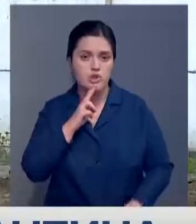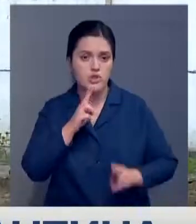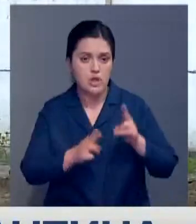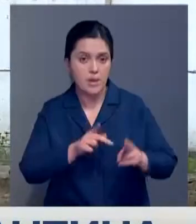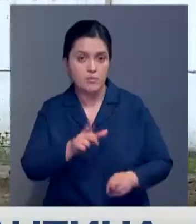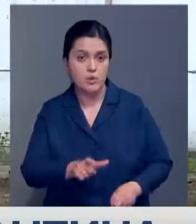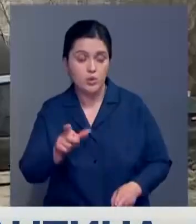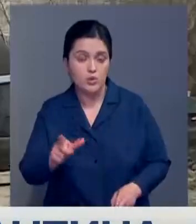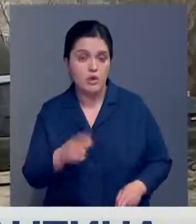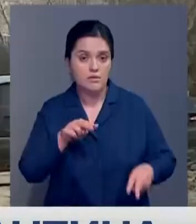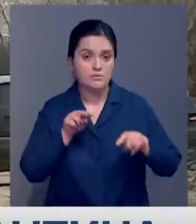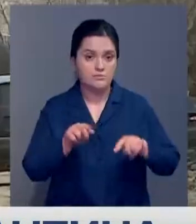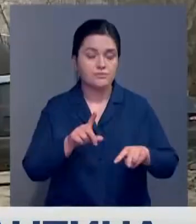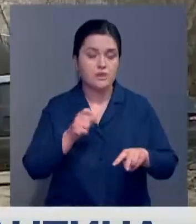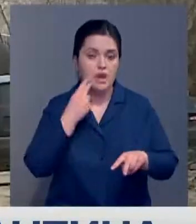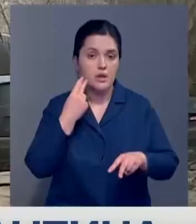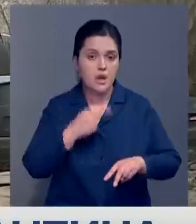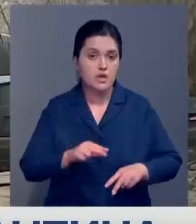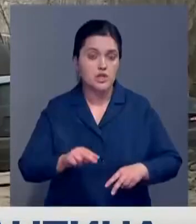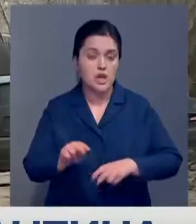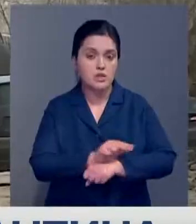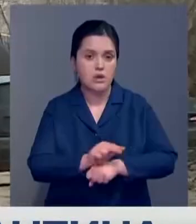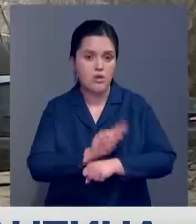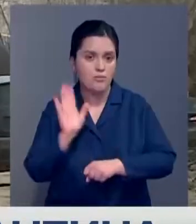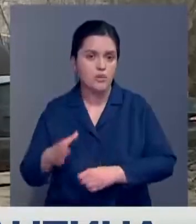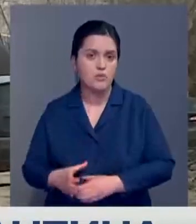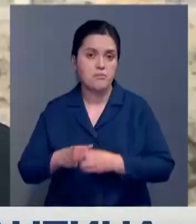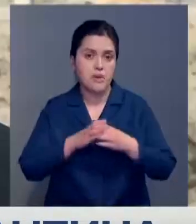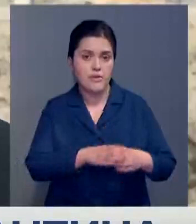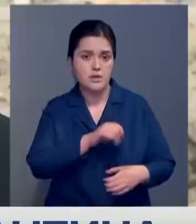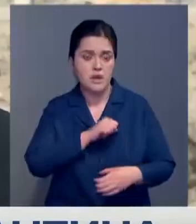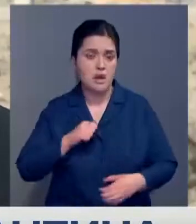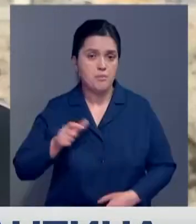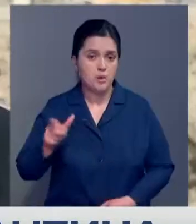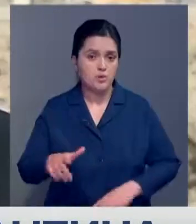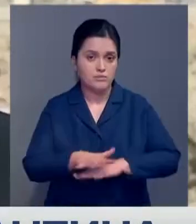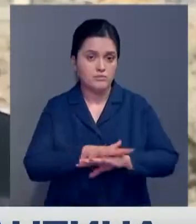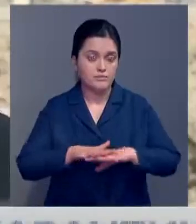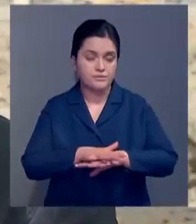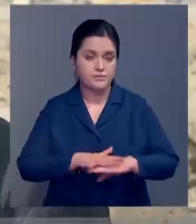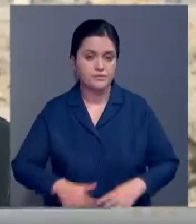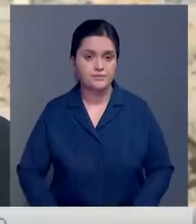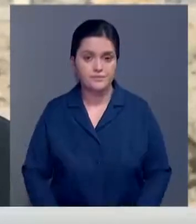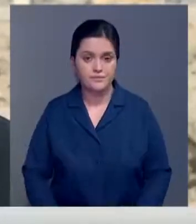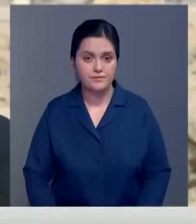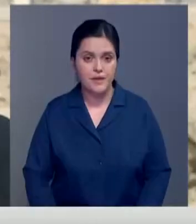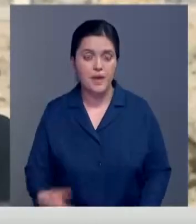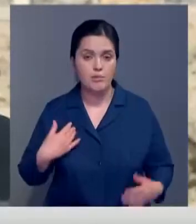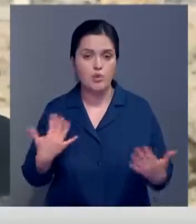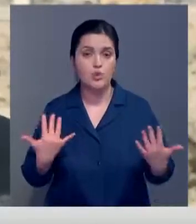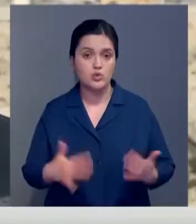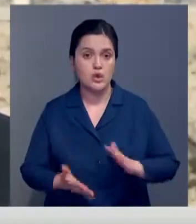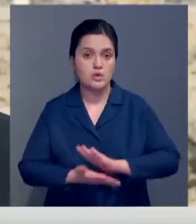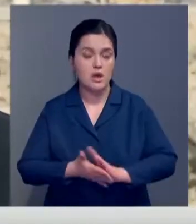Поэтому к мониторингу за качеством строительства будут привлекать общественность. В текущем году нами уже заключен договор